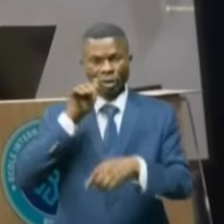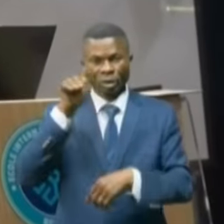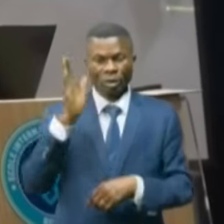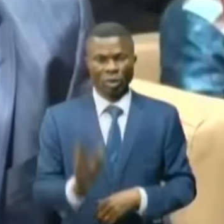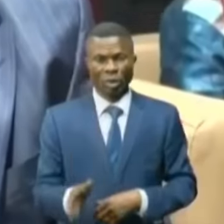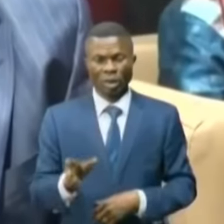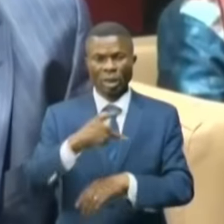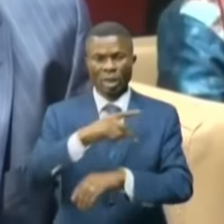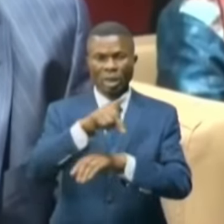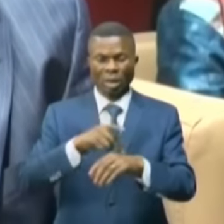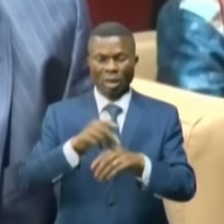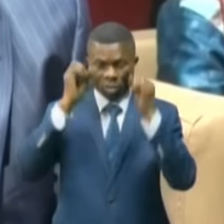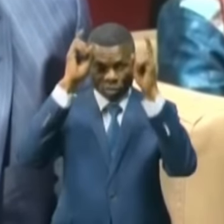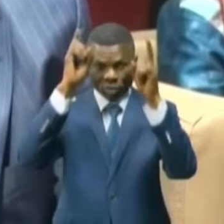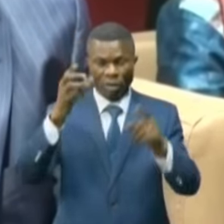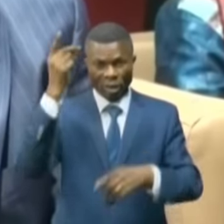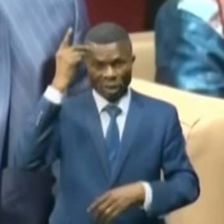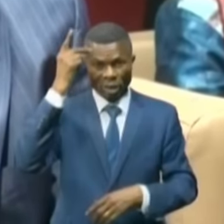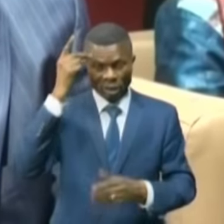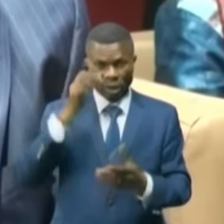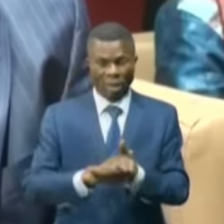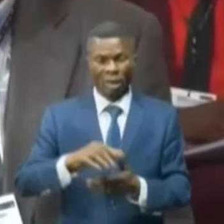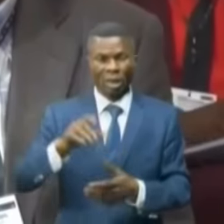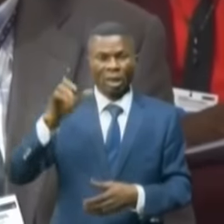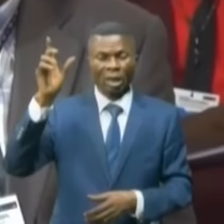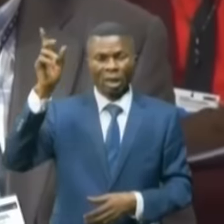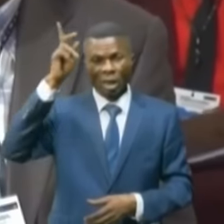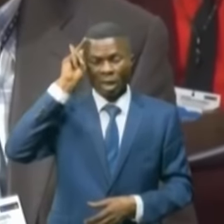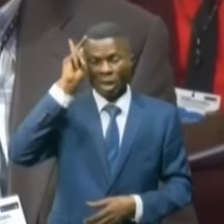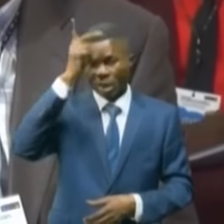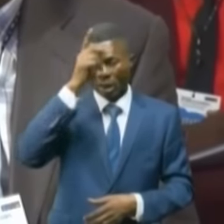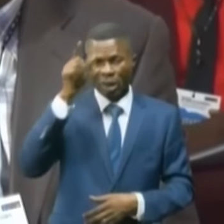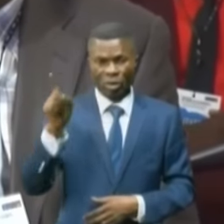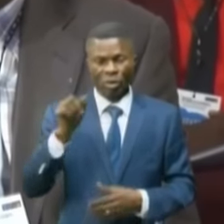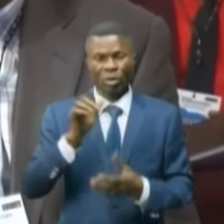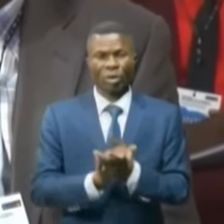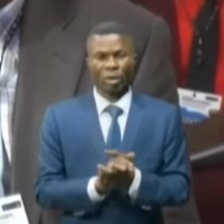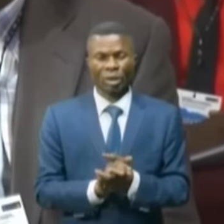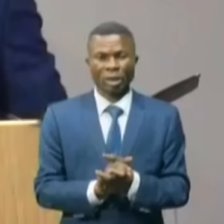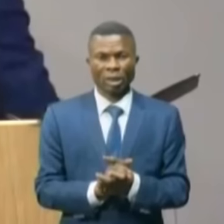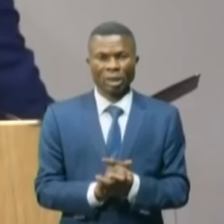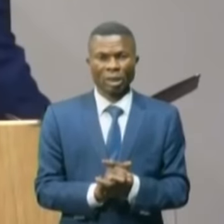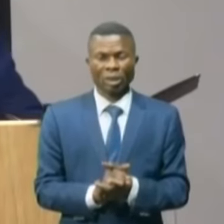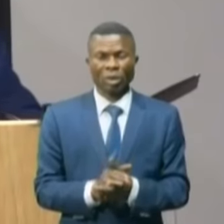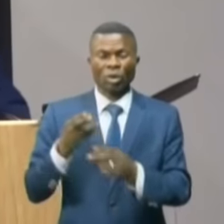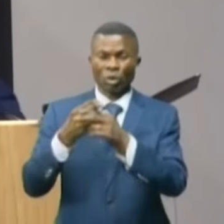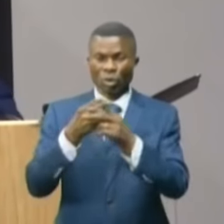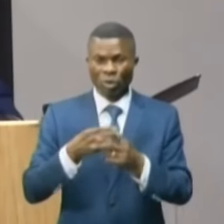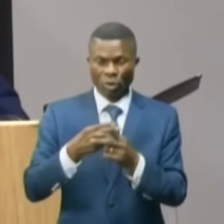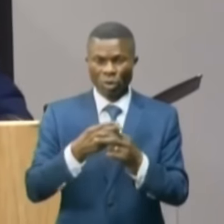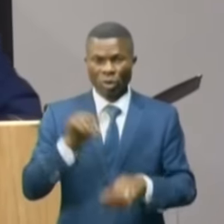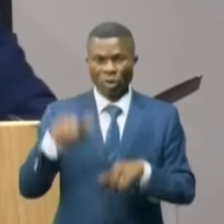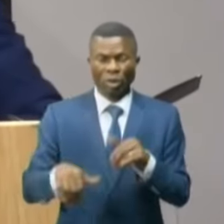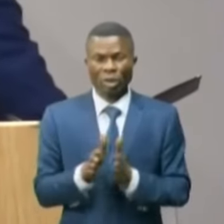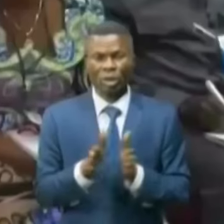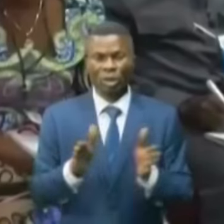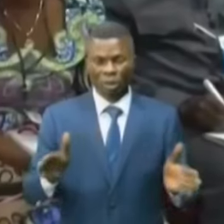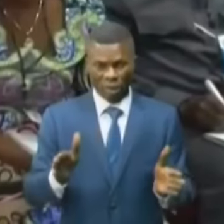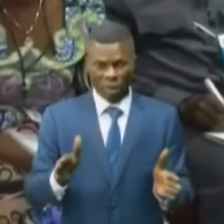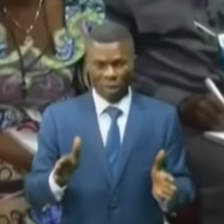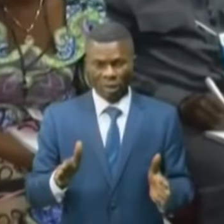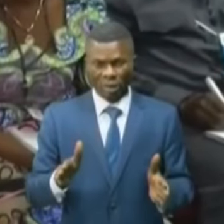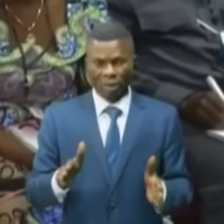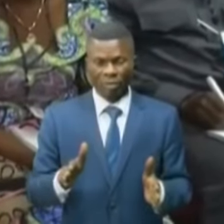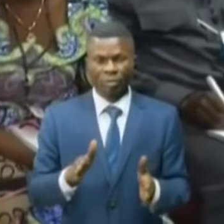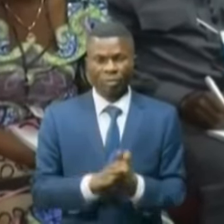de la province éducationnelle Kinshasa, Lukunga, Yoy, Boket et Jean-Pierre, sous la supervision du secrétaire général,